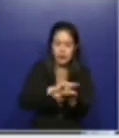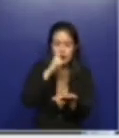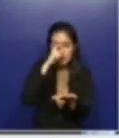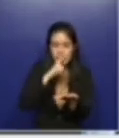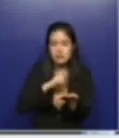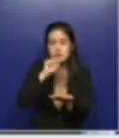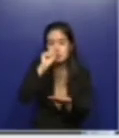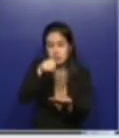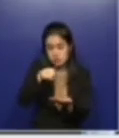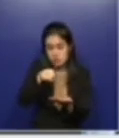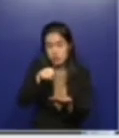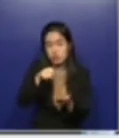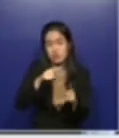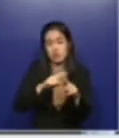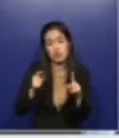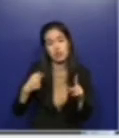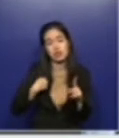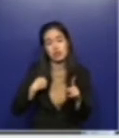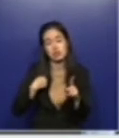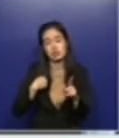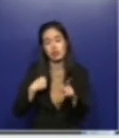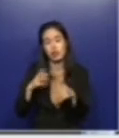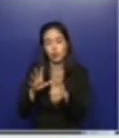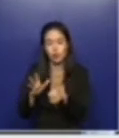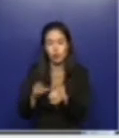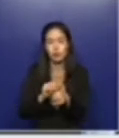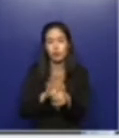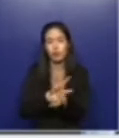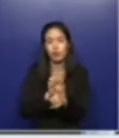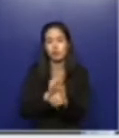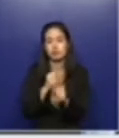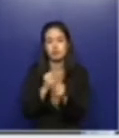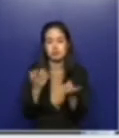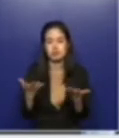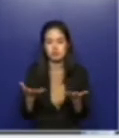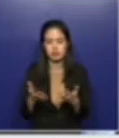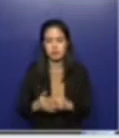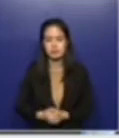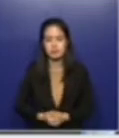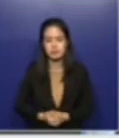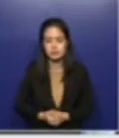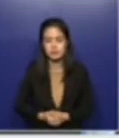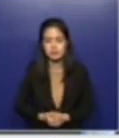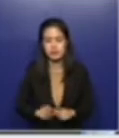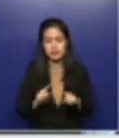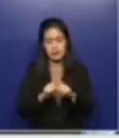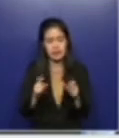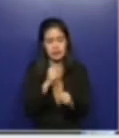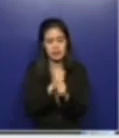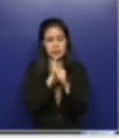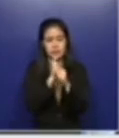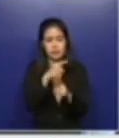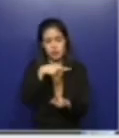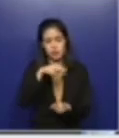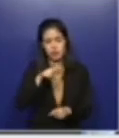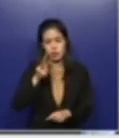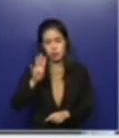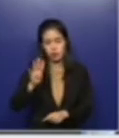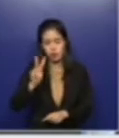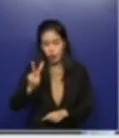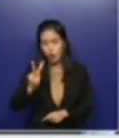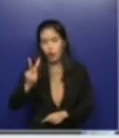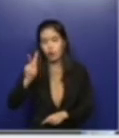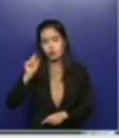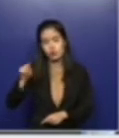ให้มีอยู่แต่ไม่จำเป็นต้องไปอาศัยข้อกำหนดตามพ.ร.ก.ฉุกเฉินจะเขียน